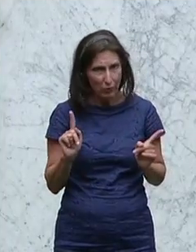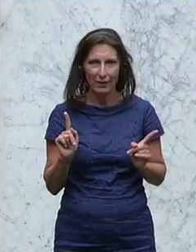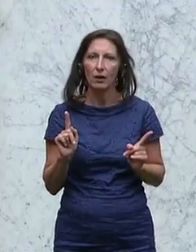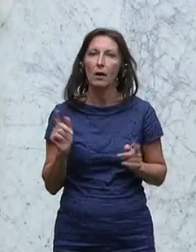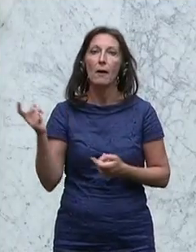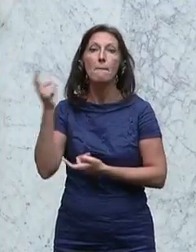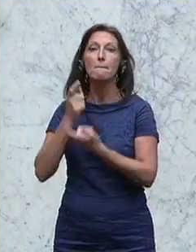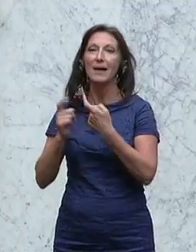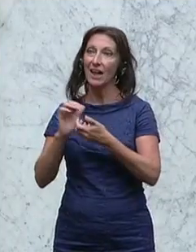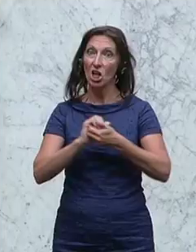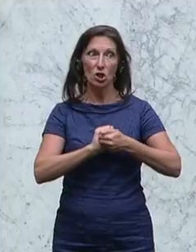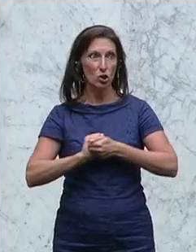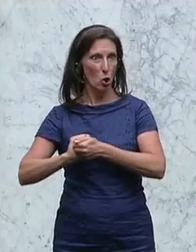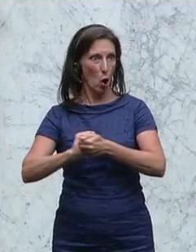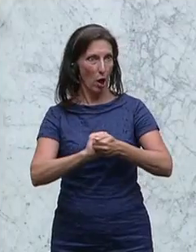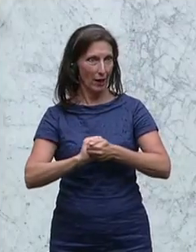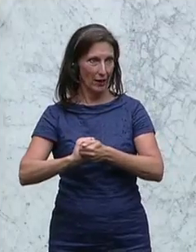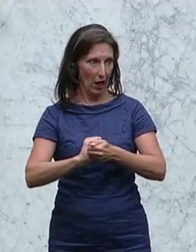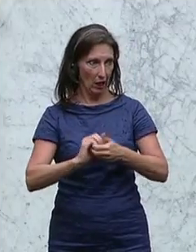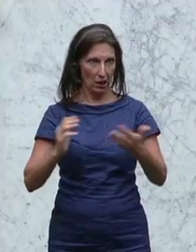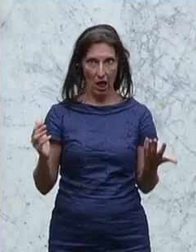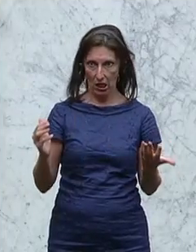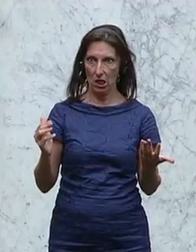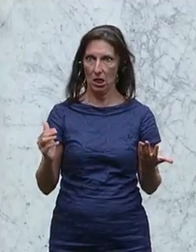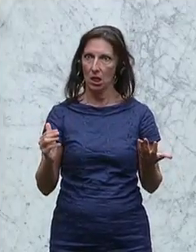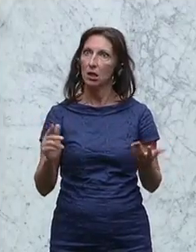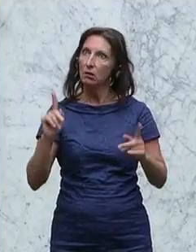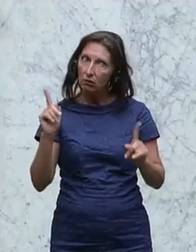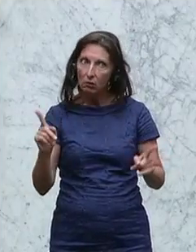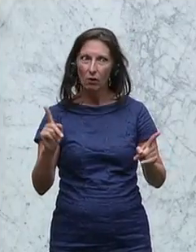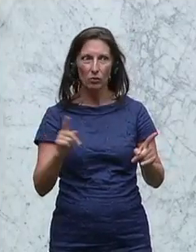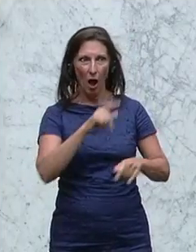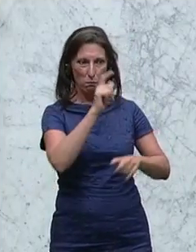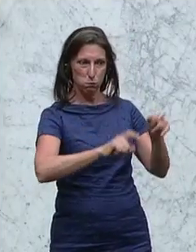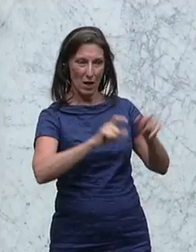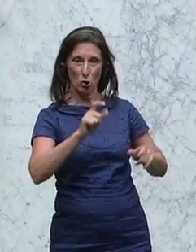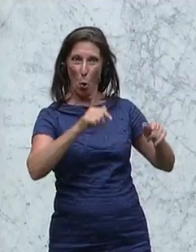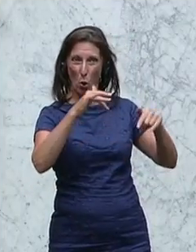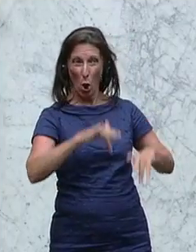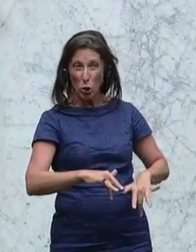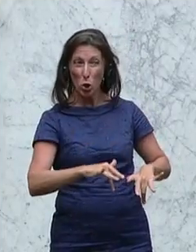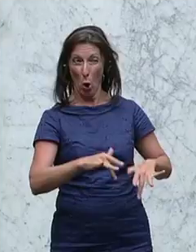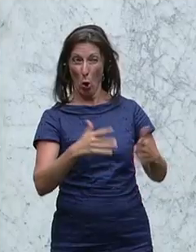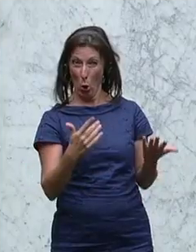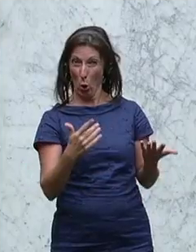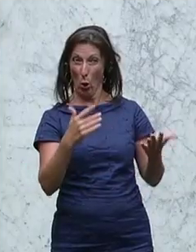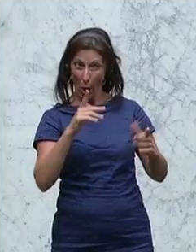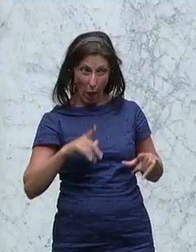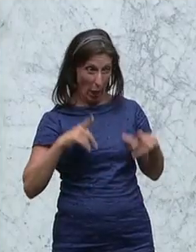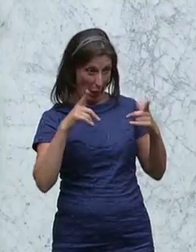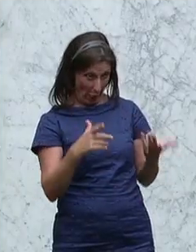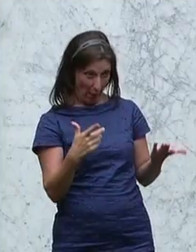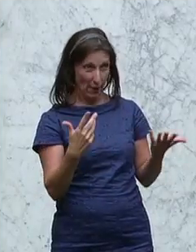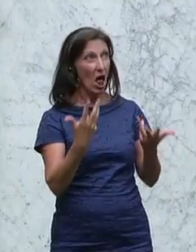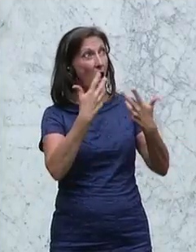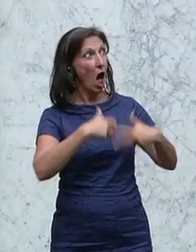Migranten nicht zu praktizierter Nicht-Solidarität mit den hier lebenden Menschen werden darf, die Jahr für Jahr in das